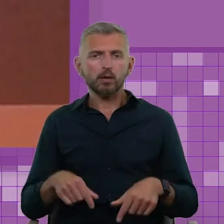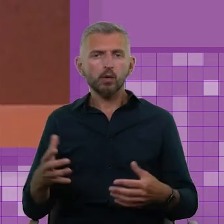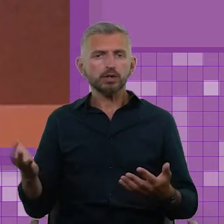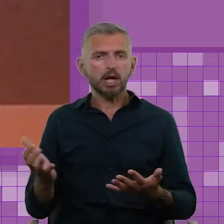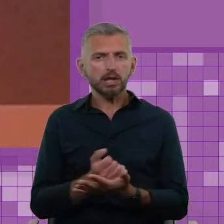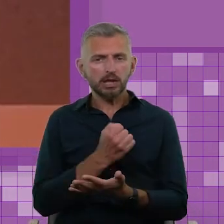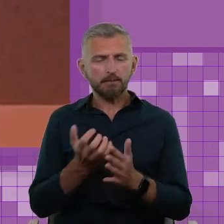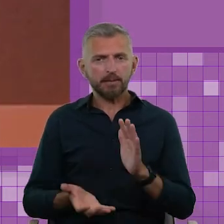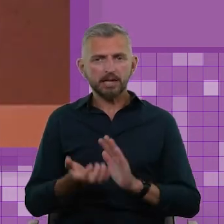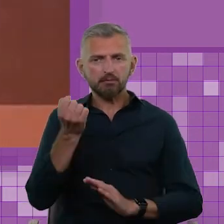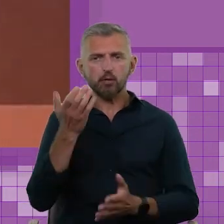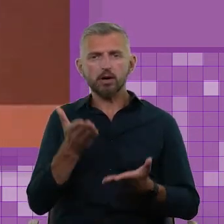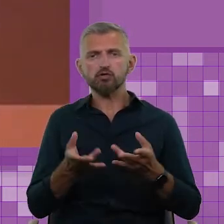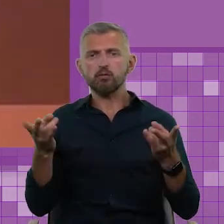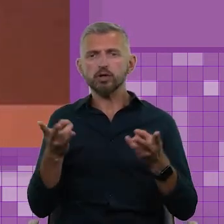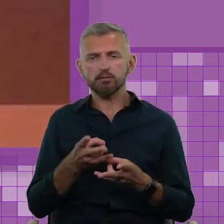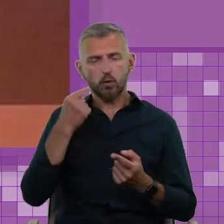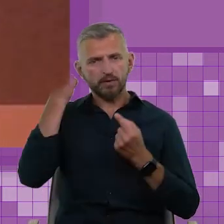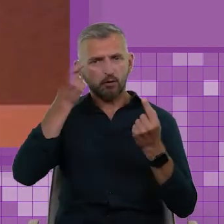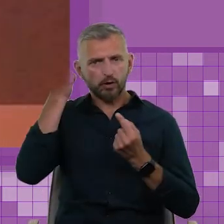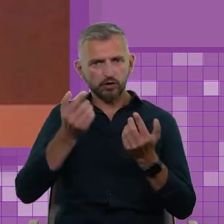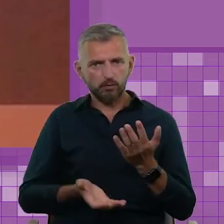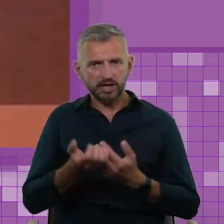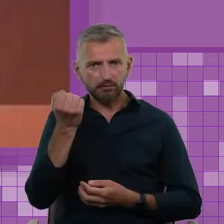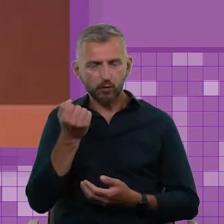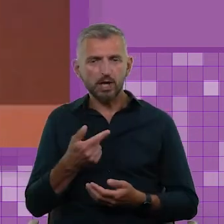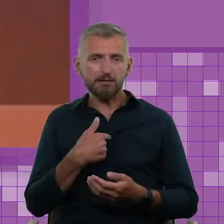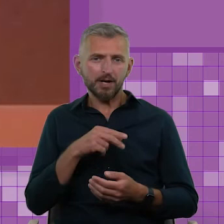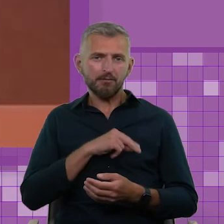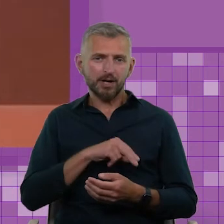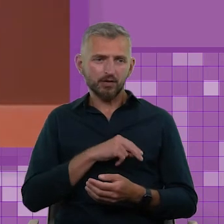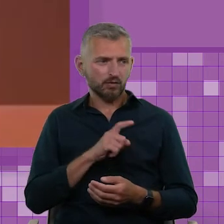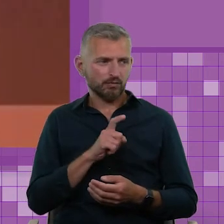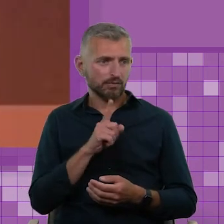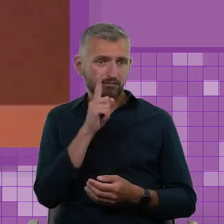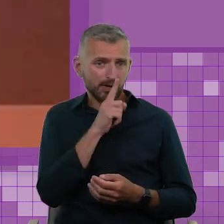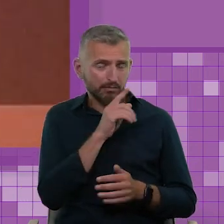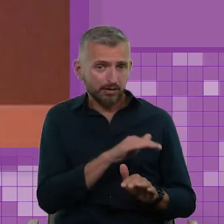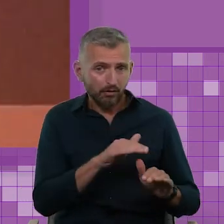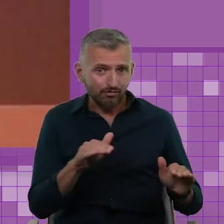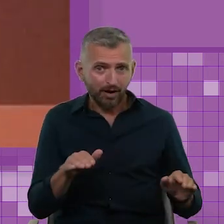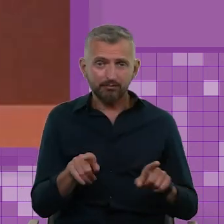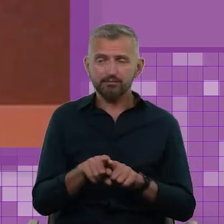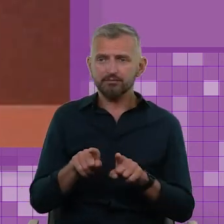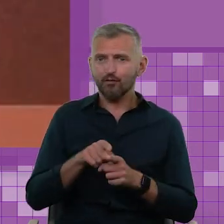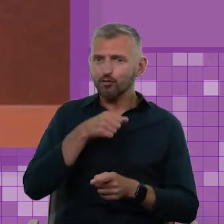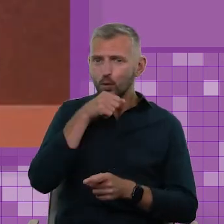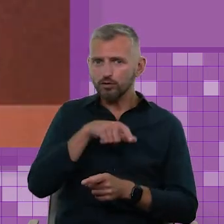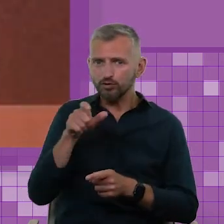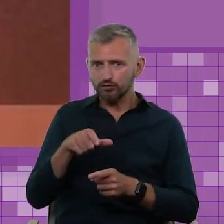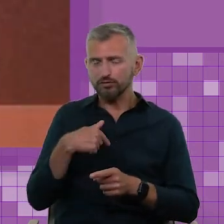знайти підтримку, якщо потрібно, психологічну підтримку. Ми працюємо як з малими діточками, так і з